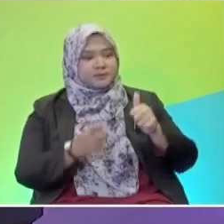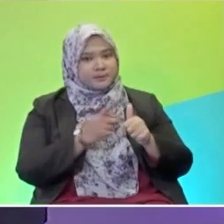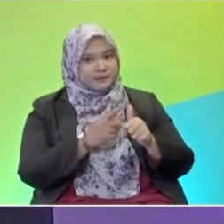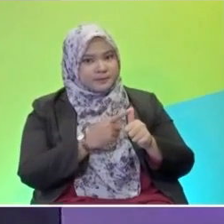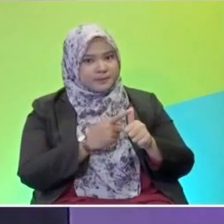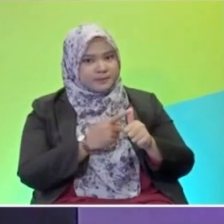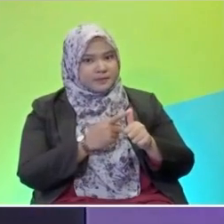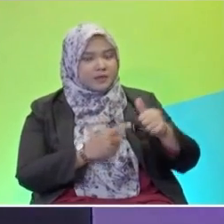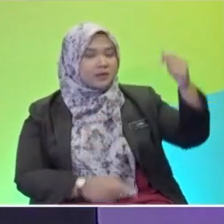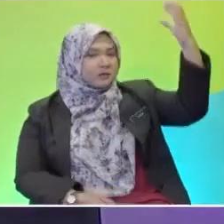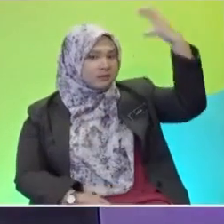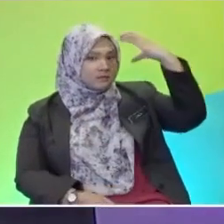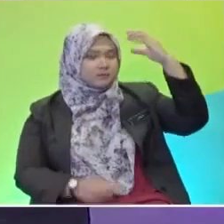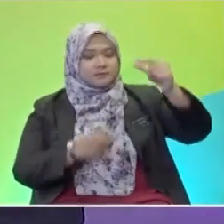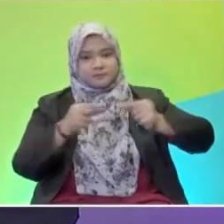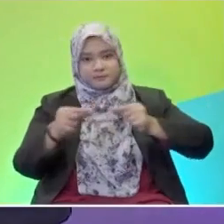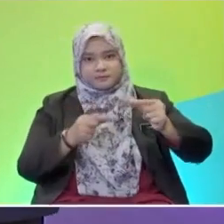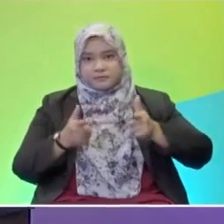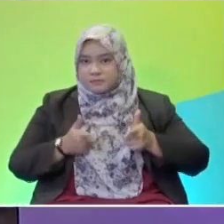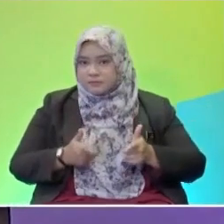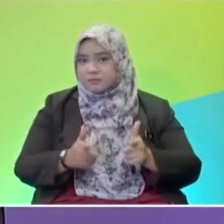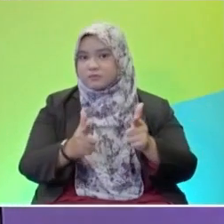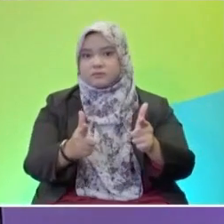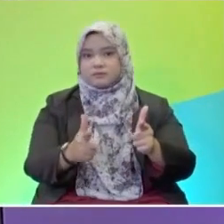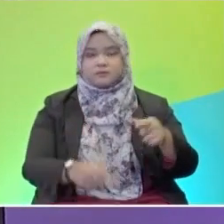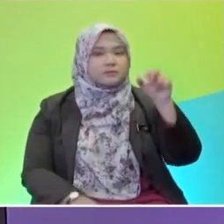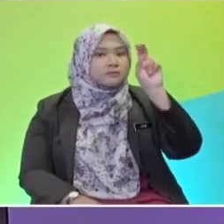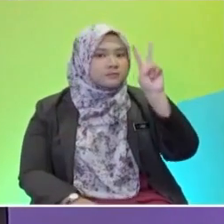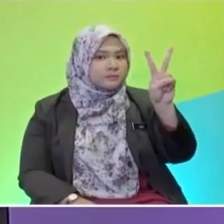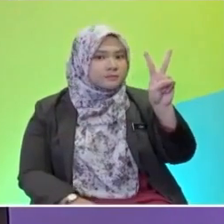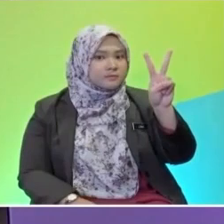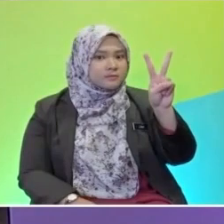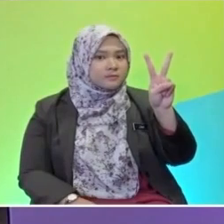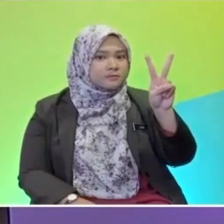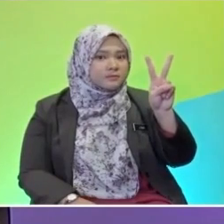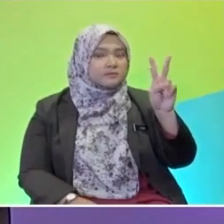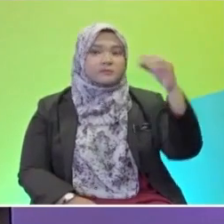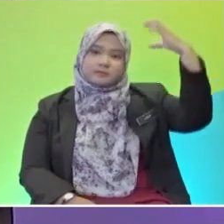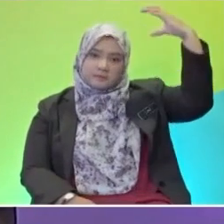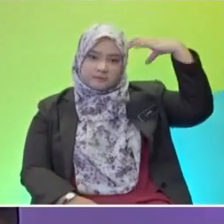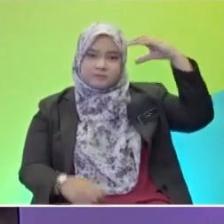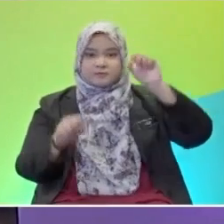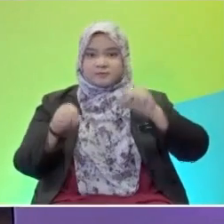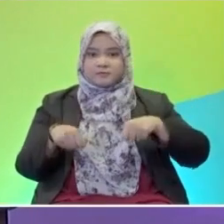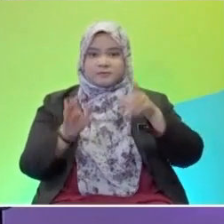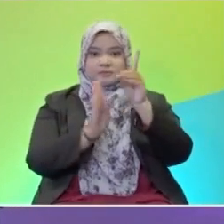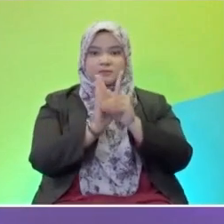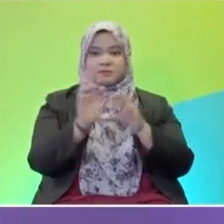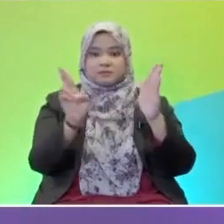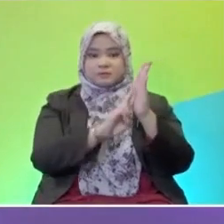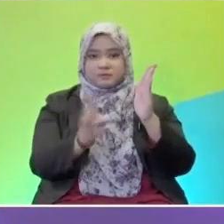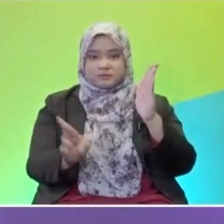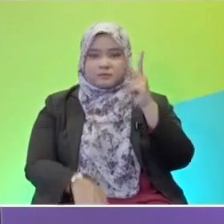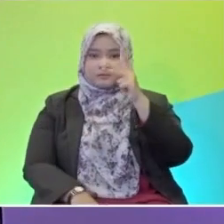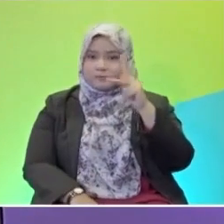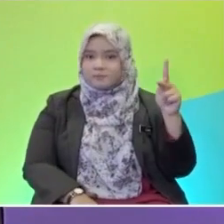simpulkan bahwa pantulan cahaya prinsip pantulan cahaya amat-amat diperlukan amat amat digunakan di